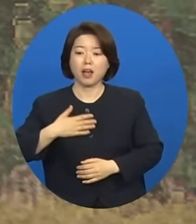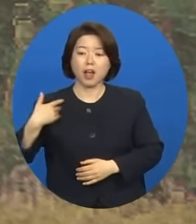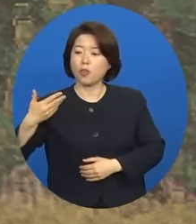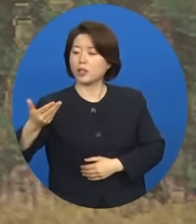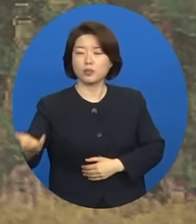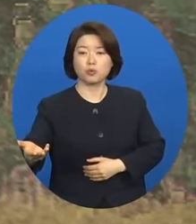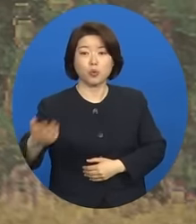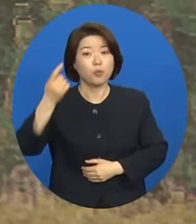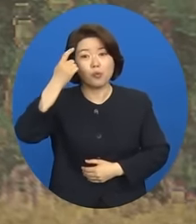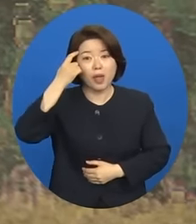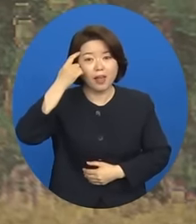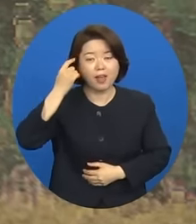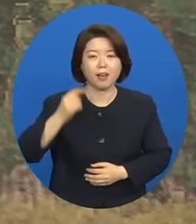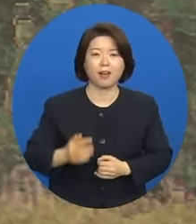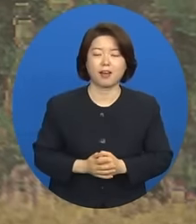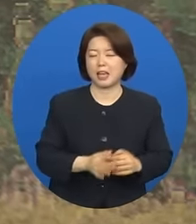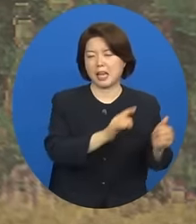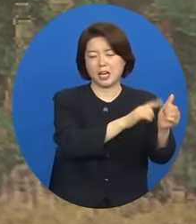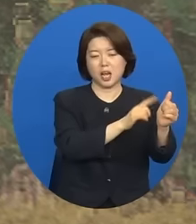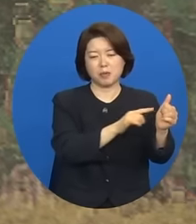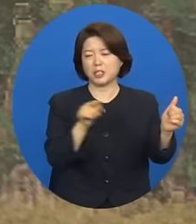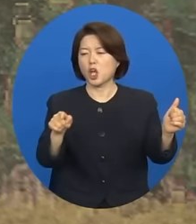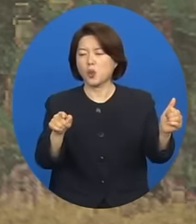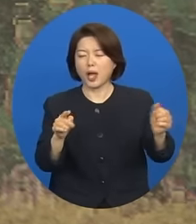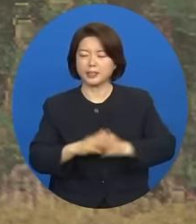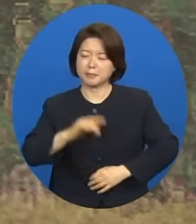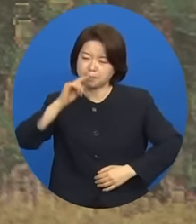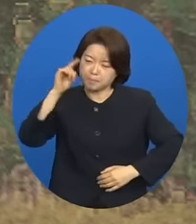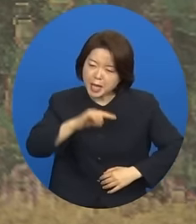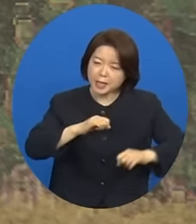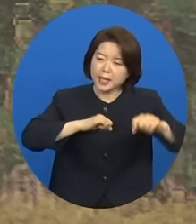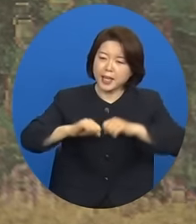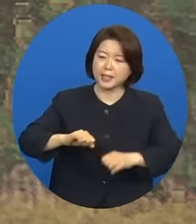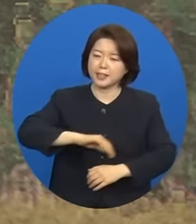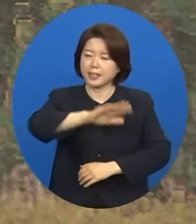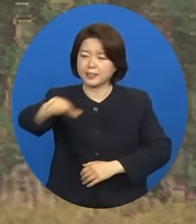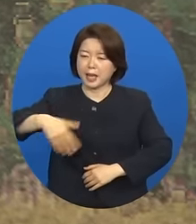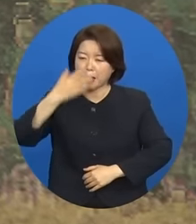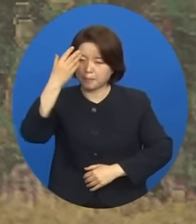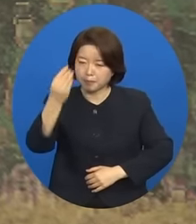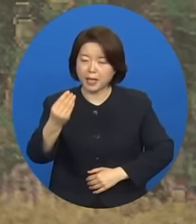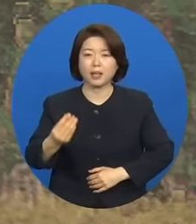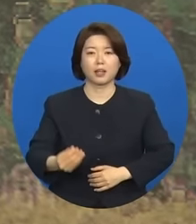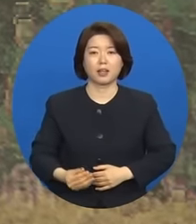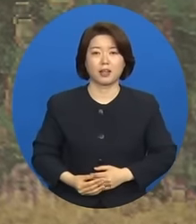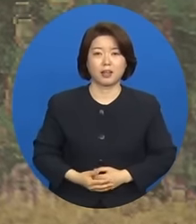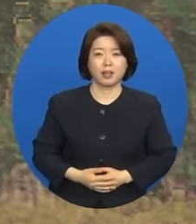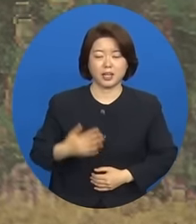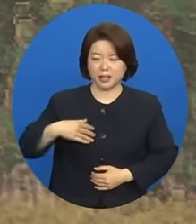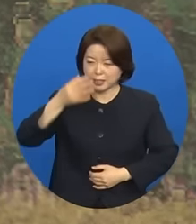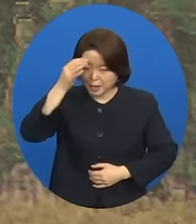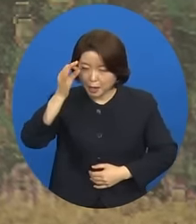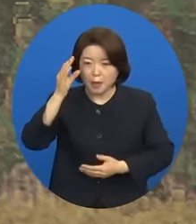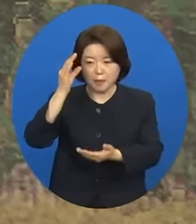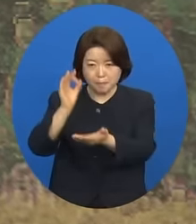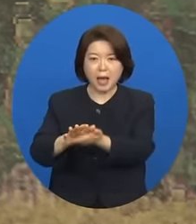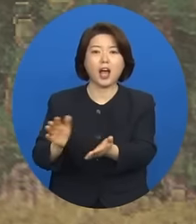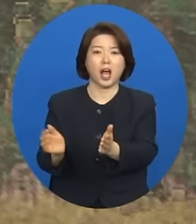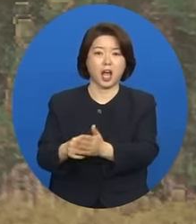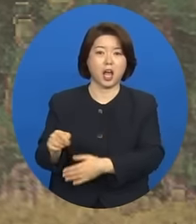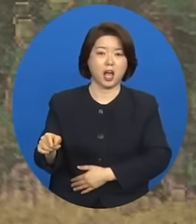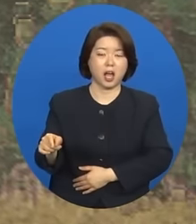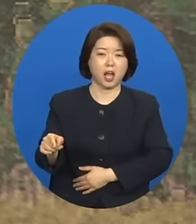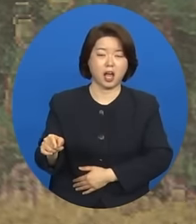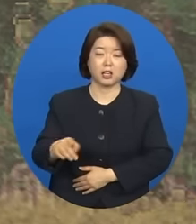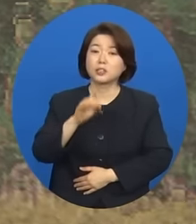왜 그런지 알아? 라반이 너에게 악하게 하는 것을 내가 다 봤어. 내가 다 봤다는 거야. 그거를